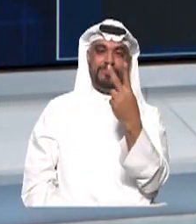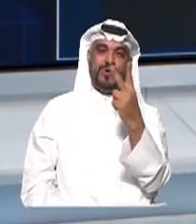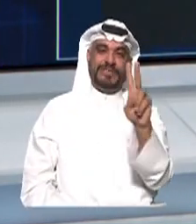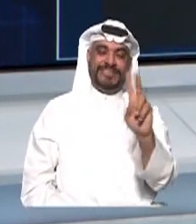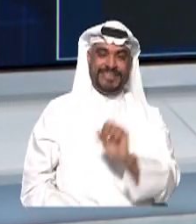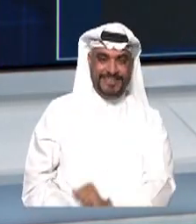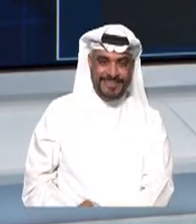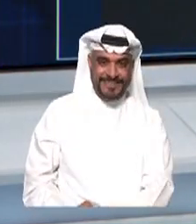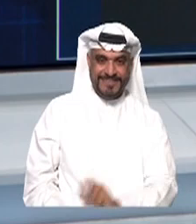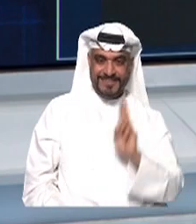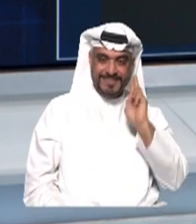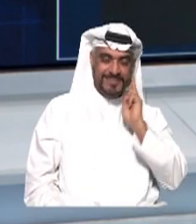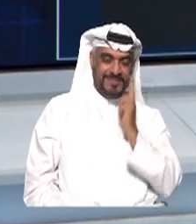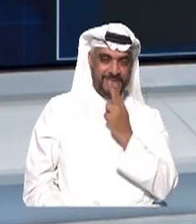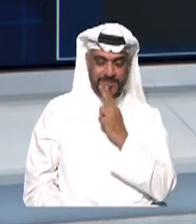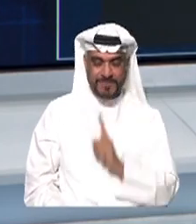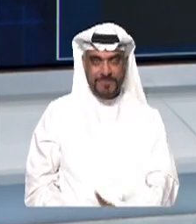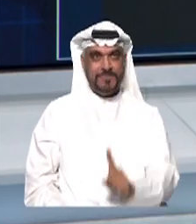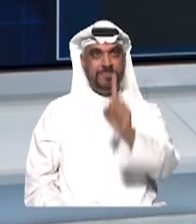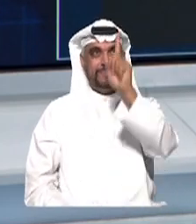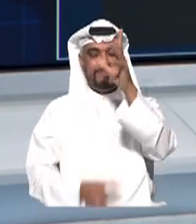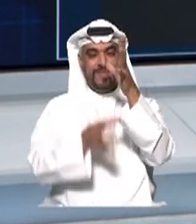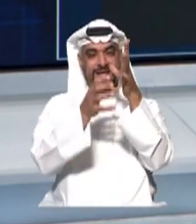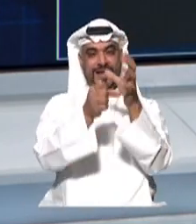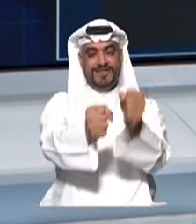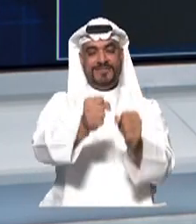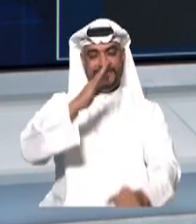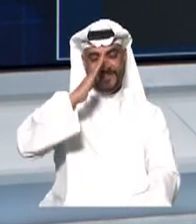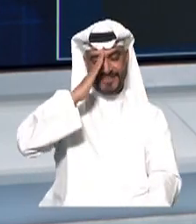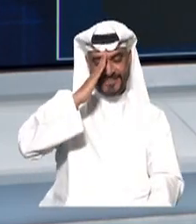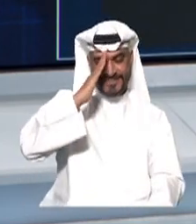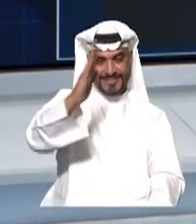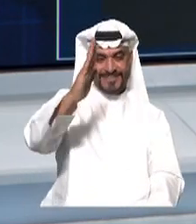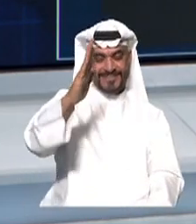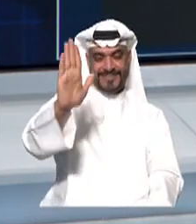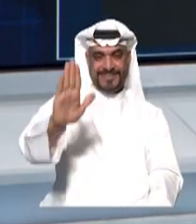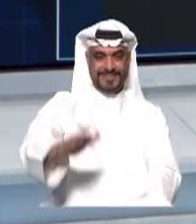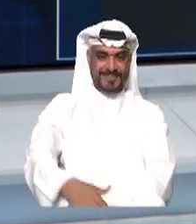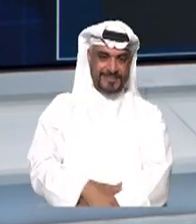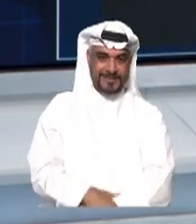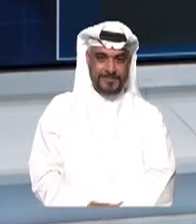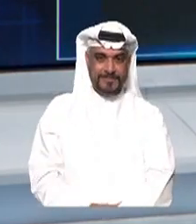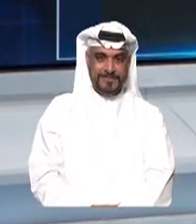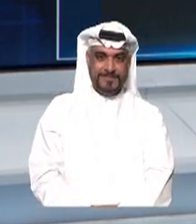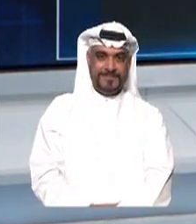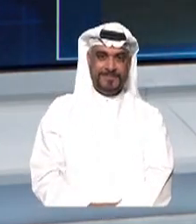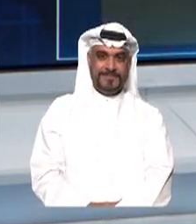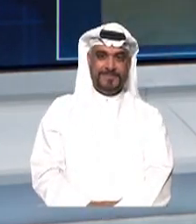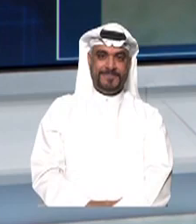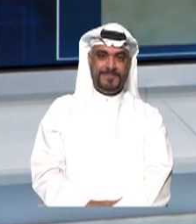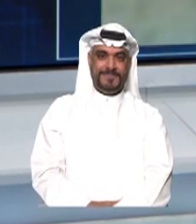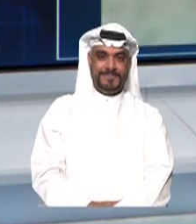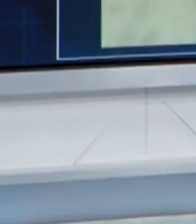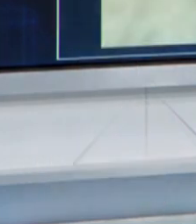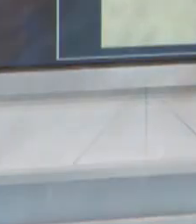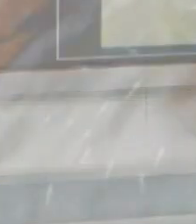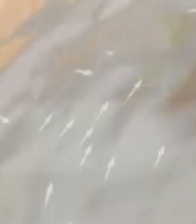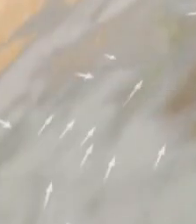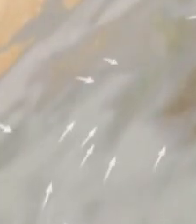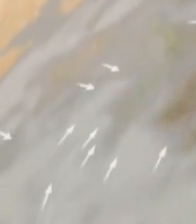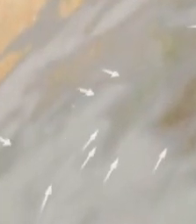أعزائي المشاهدين إلى هنا تنتهي نشرتنا الجوية، شكرا على حسن المتابعة، والآن مع درجات الحرارة حول عواصم العالم.